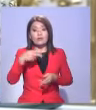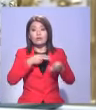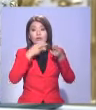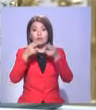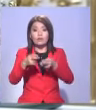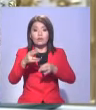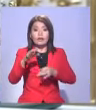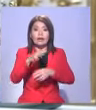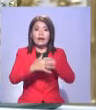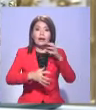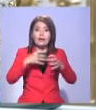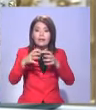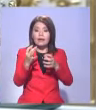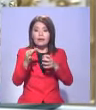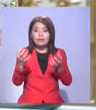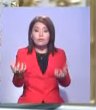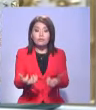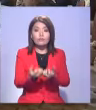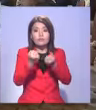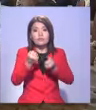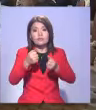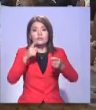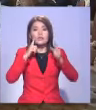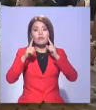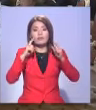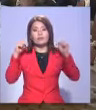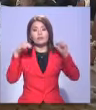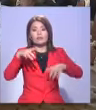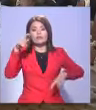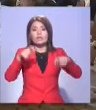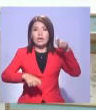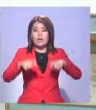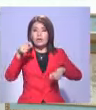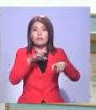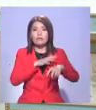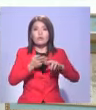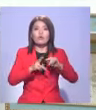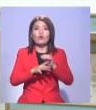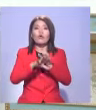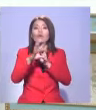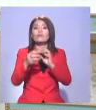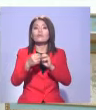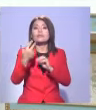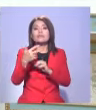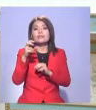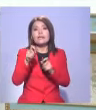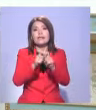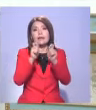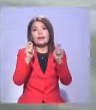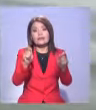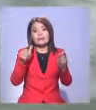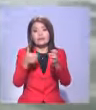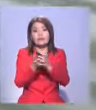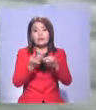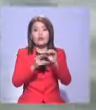халықаралық аралды құтқару қорының құрылтайшы мемлекеттері басшылары кеңесінің отырысына қатысты. Айта кетейік, биыл бұл қордың құрылғанына 30 жыл. Осы аралықта Арал